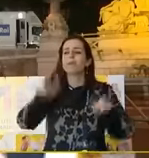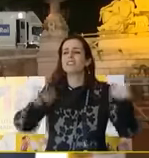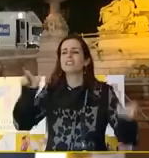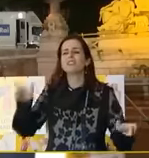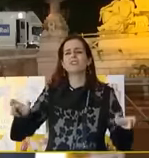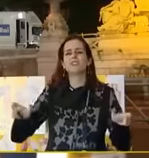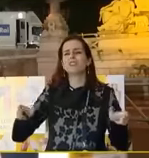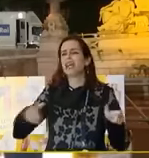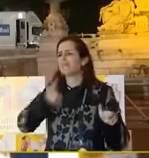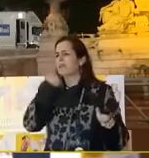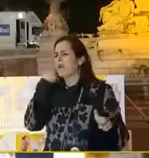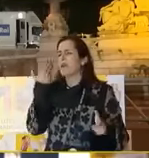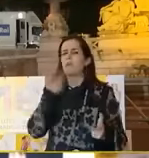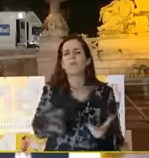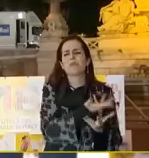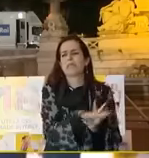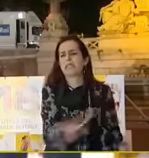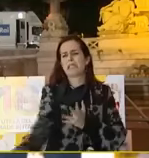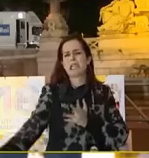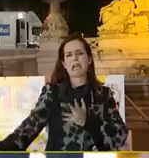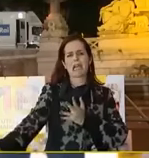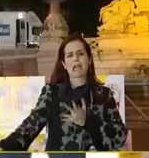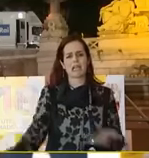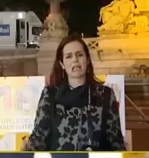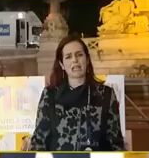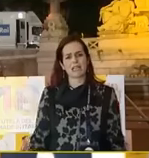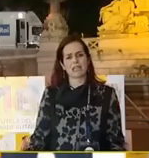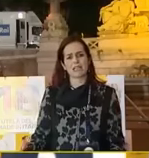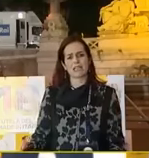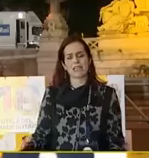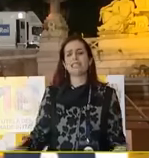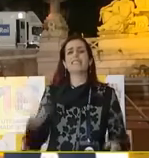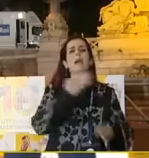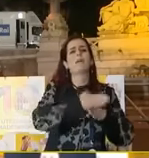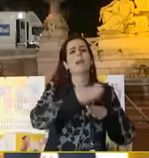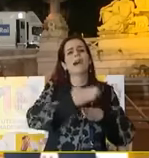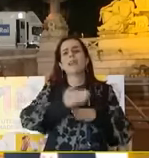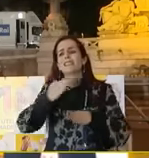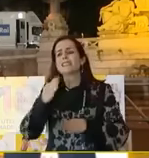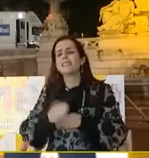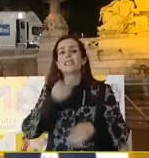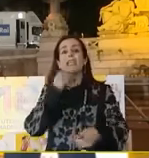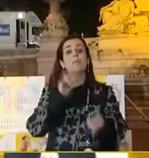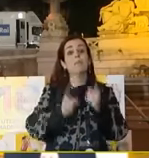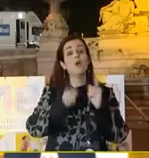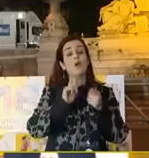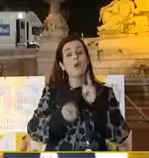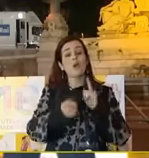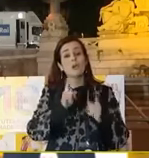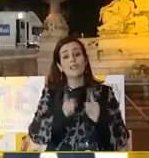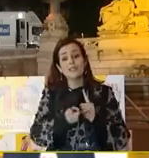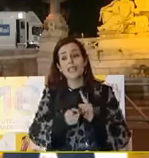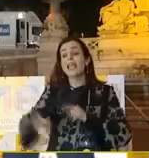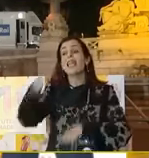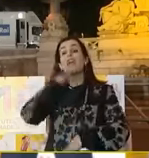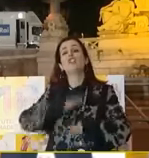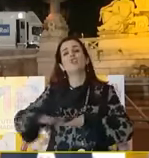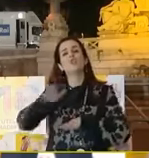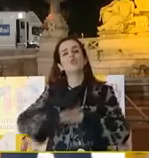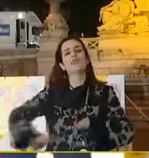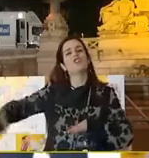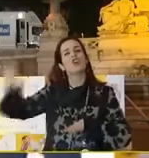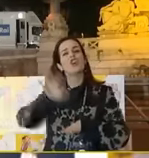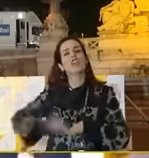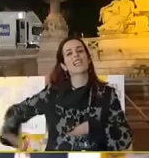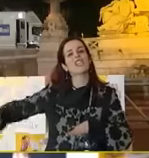Democratico e dalla sua accozzaglia di partiti che hanno fatto politica hanno usato la regione come una sede di